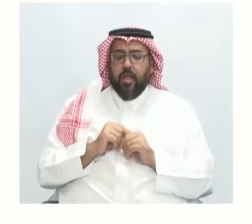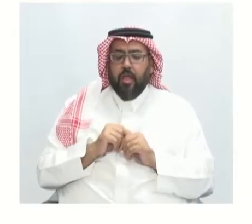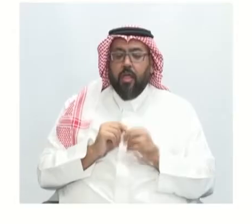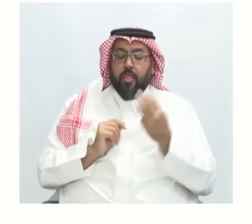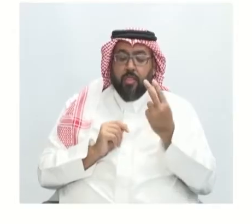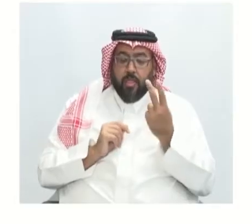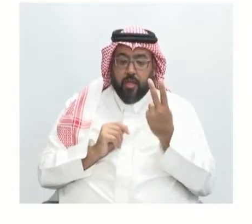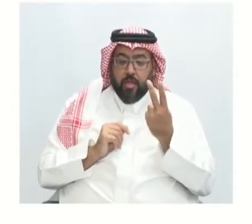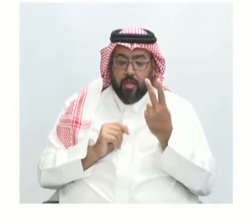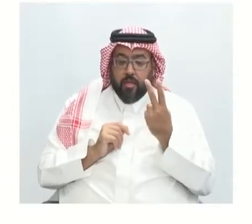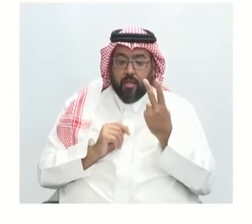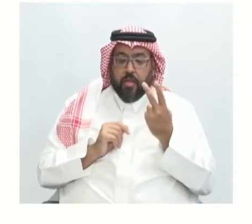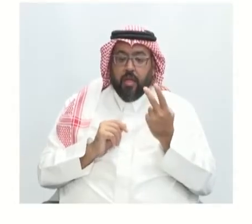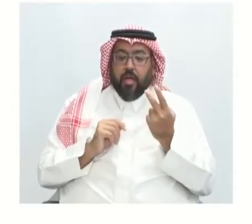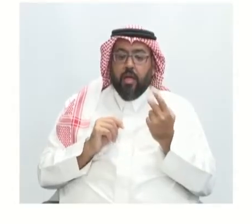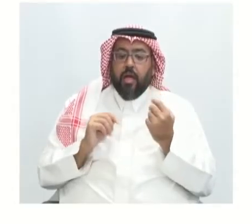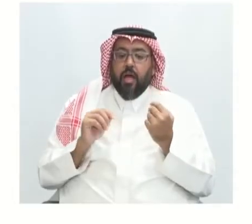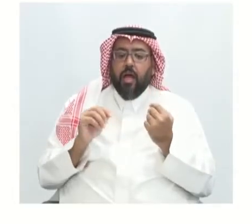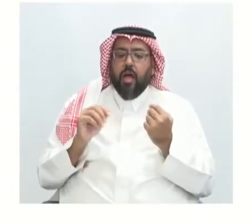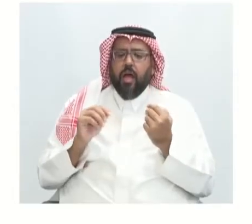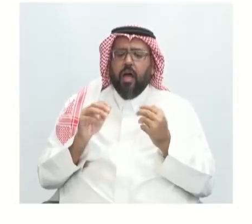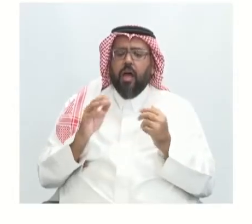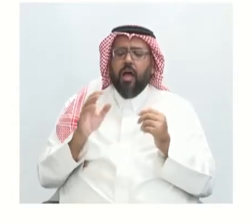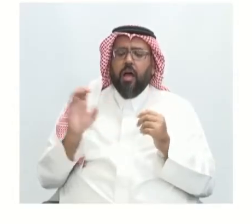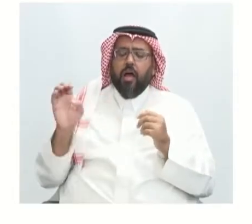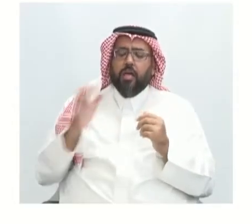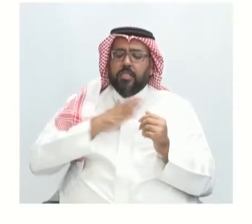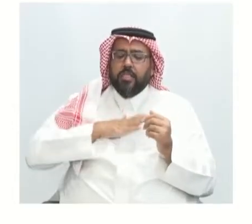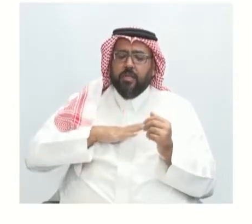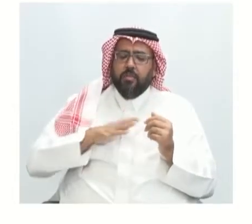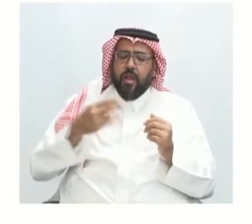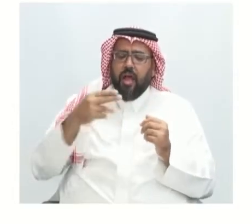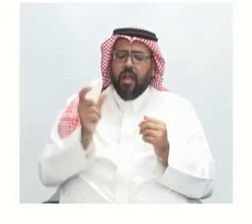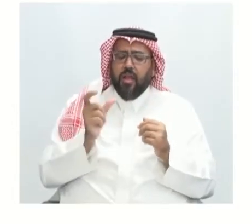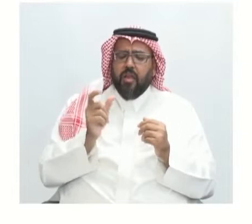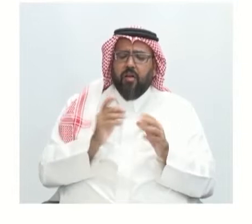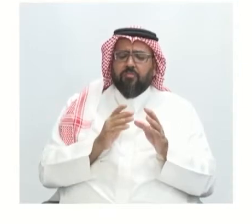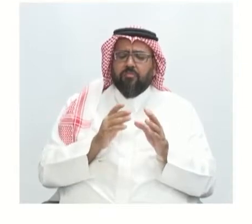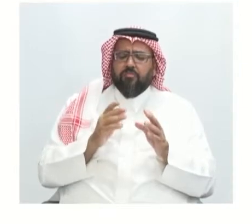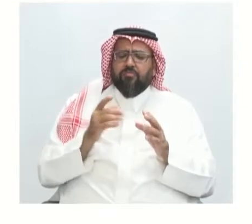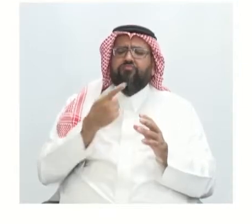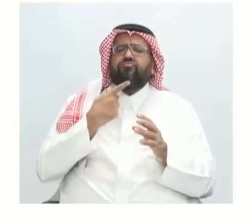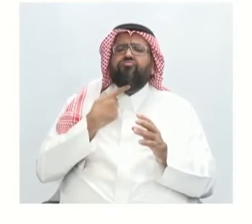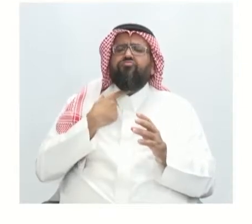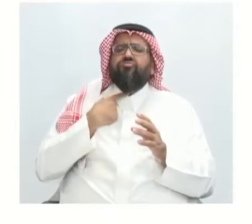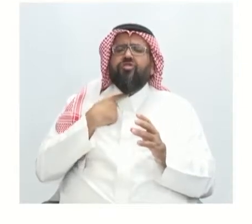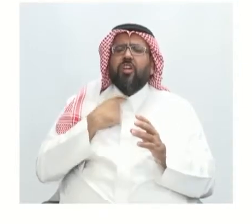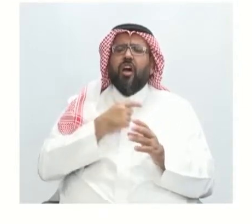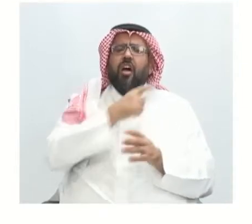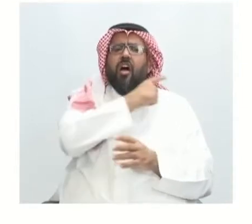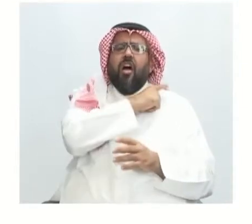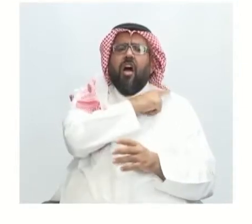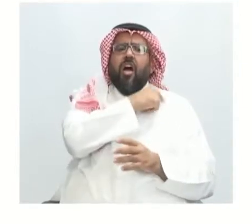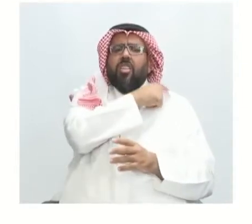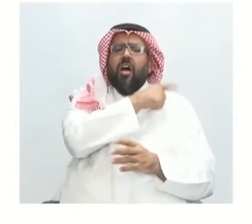الصبر عن المعصيه مثال ذلك الصبر عن كل معصيه تشتهيها النفس يا ابنائي